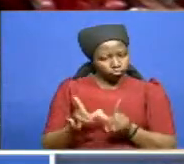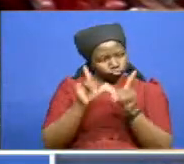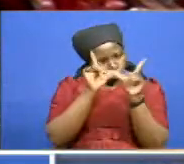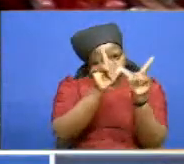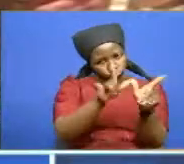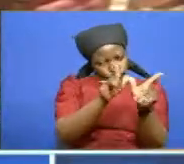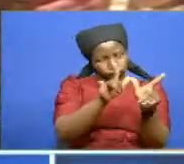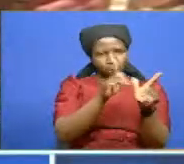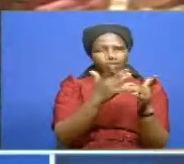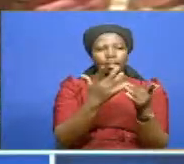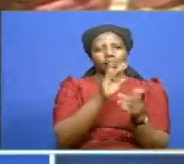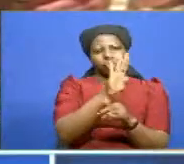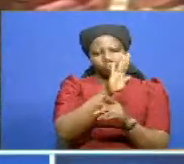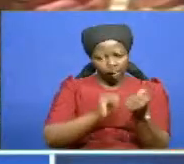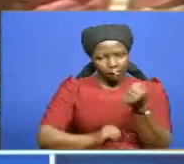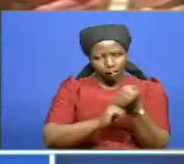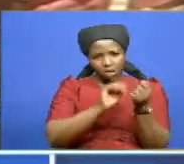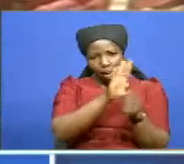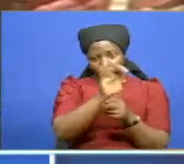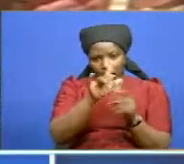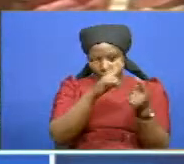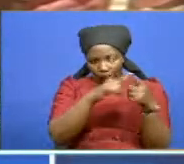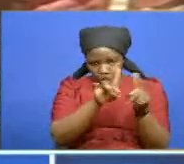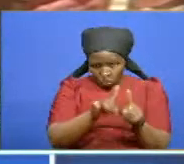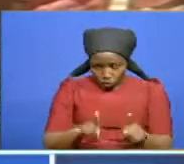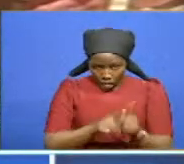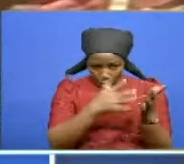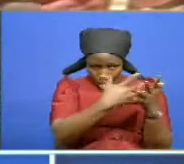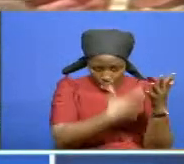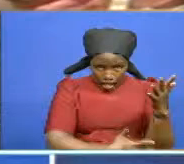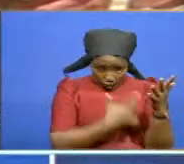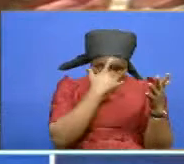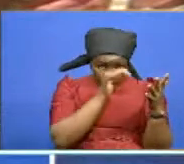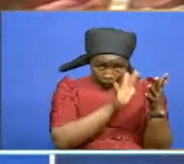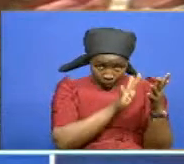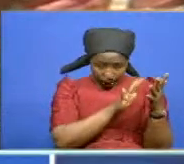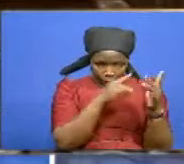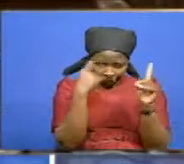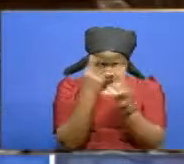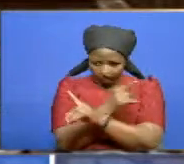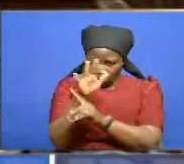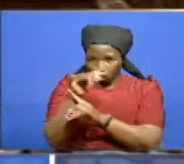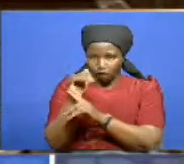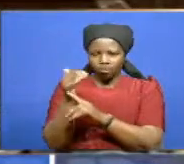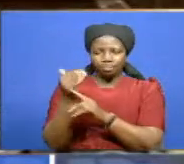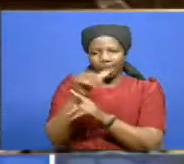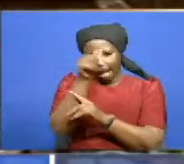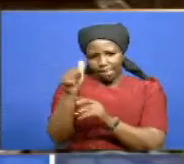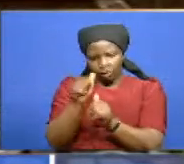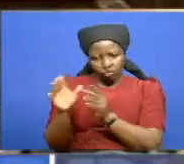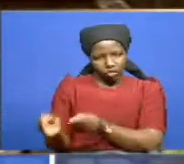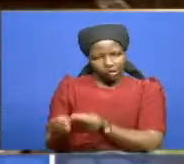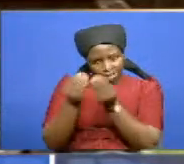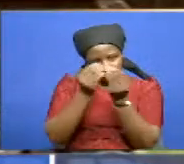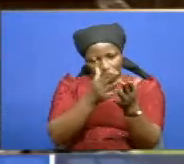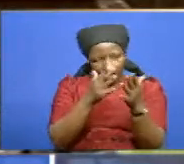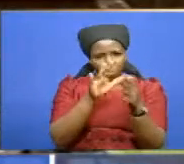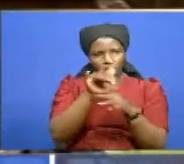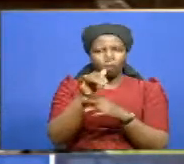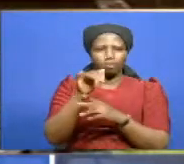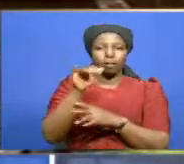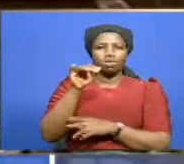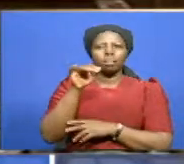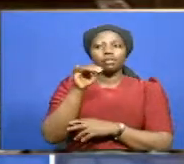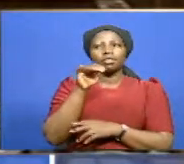kuidhinisha mswada huo, lakini nakala yake ya mswada huo ilikuwa tofauti na ile iliyokabidhiwa na tume ya uchaguzi humu